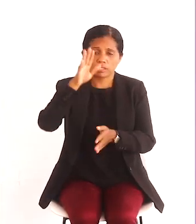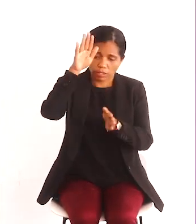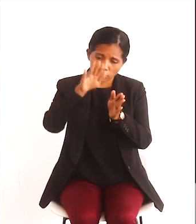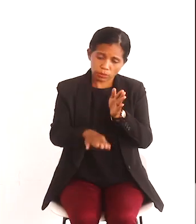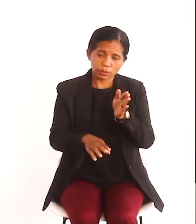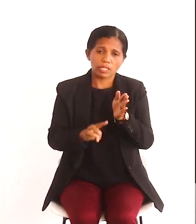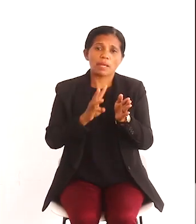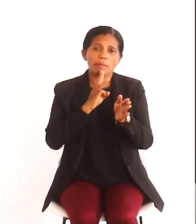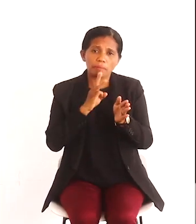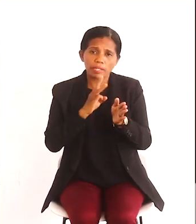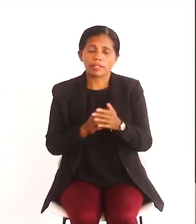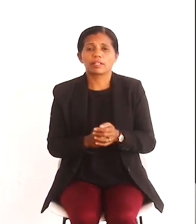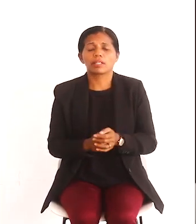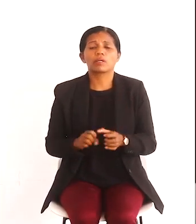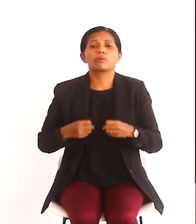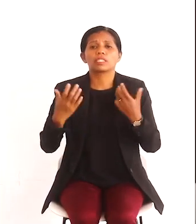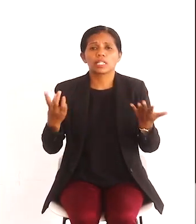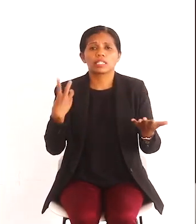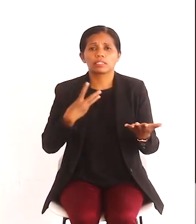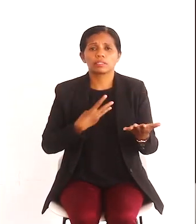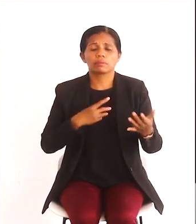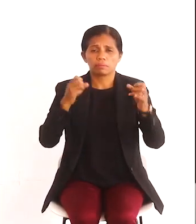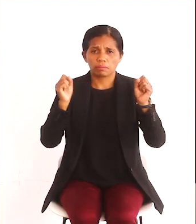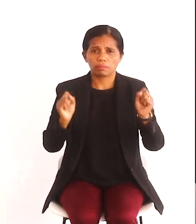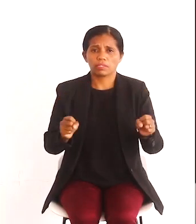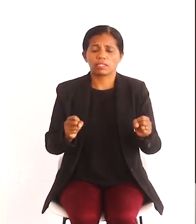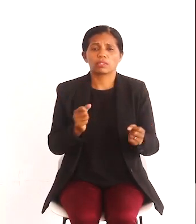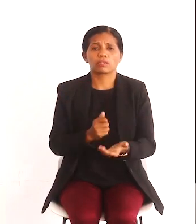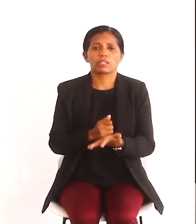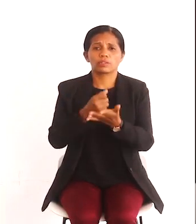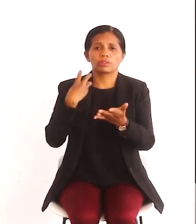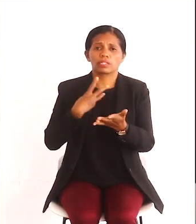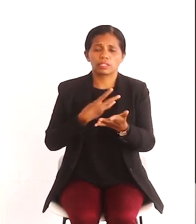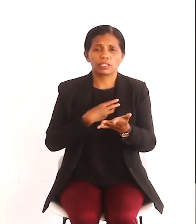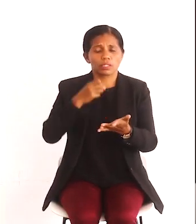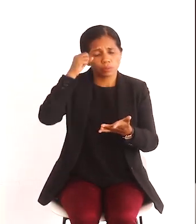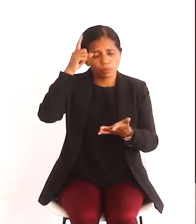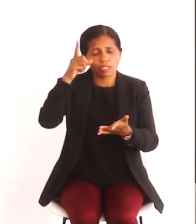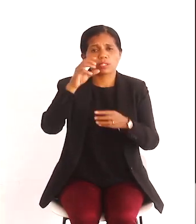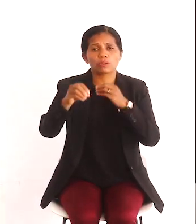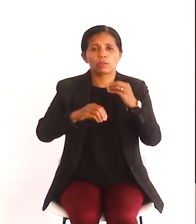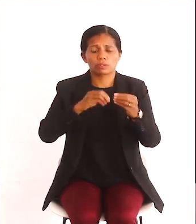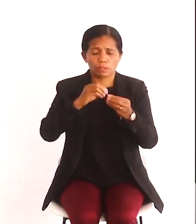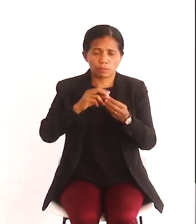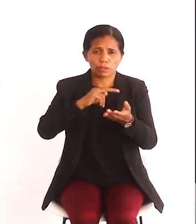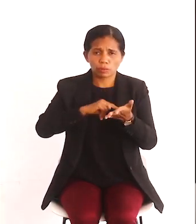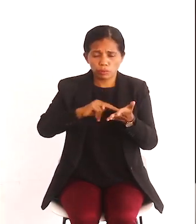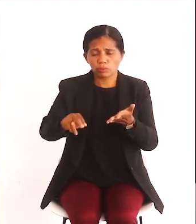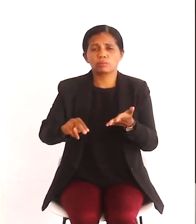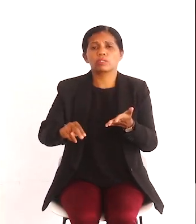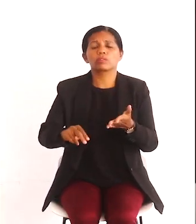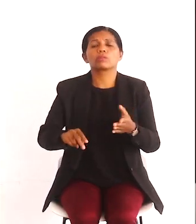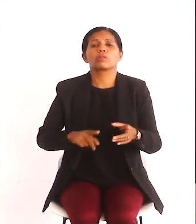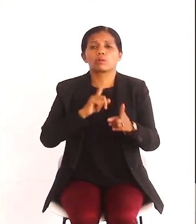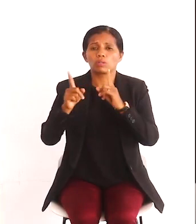beokos. Nune, oinsa ita bele uza ikang ne atau ajuda ita komprende konaba numero negativo sira, no explika